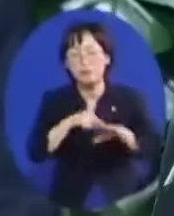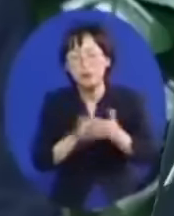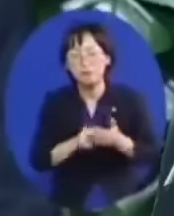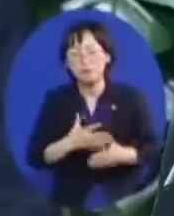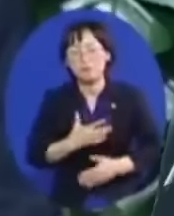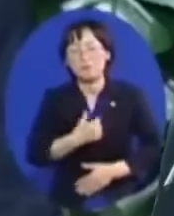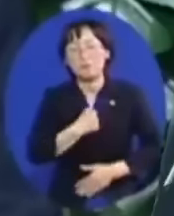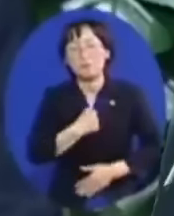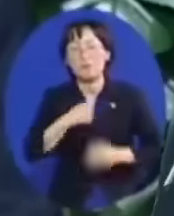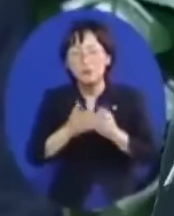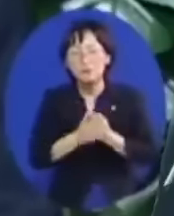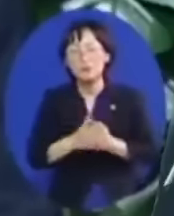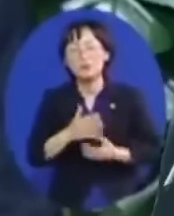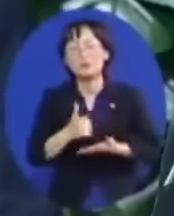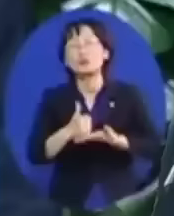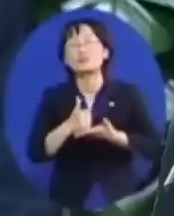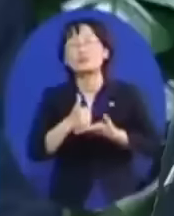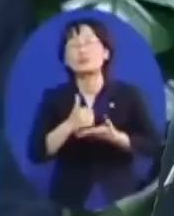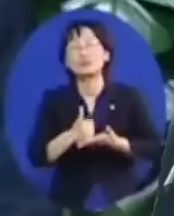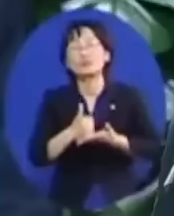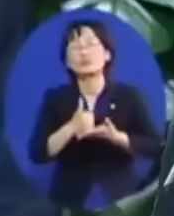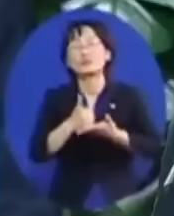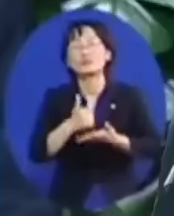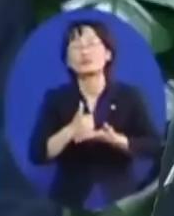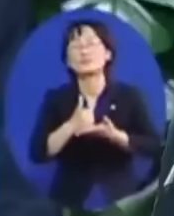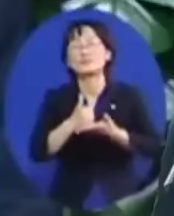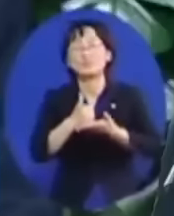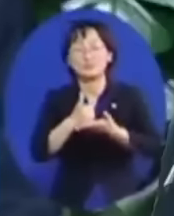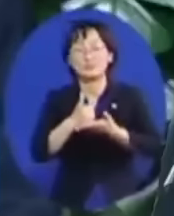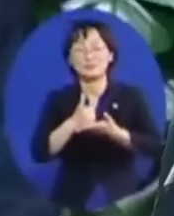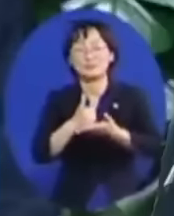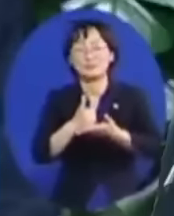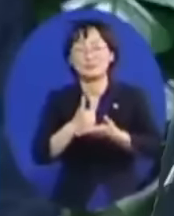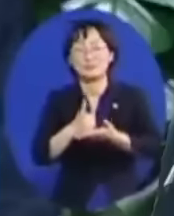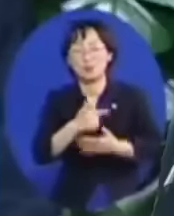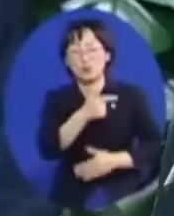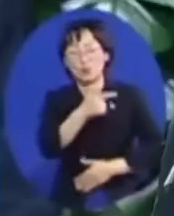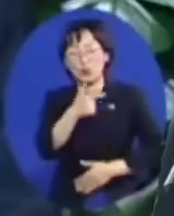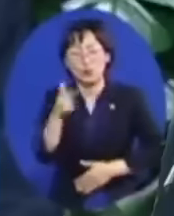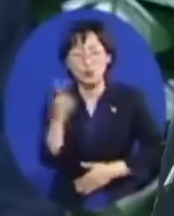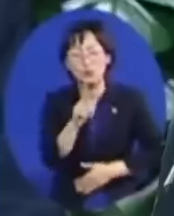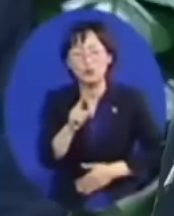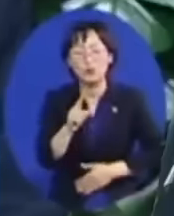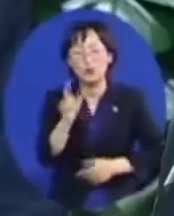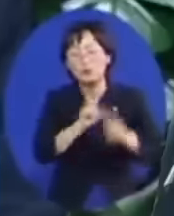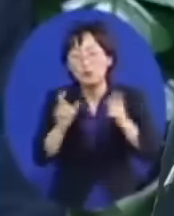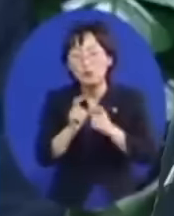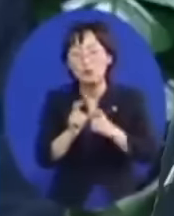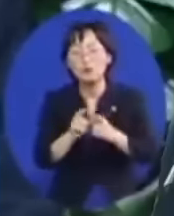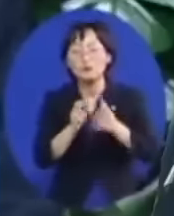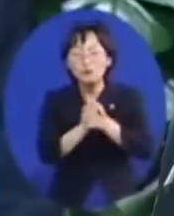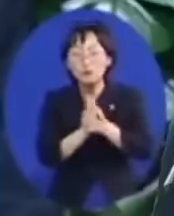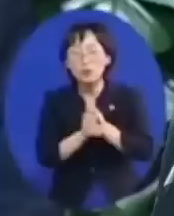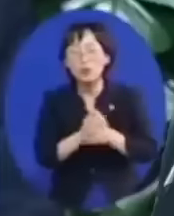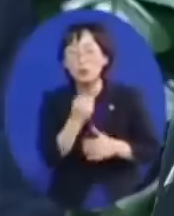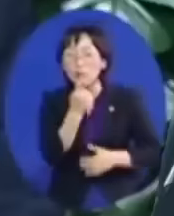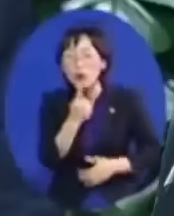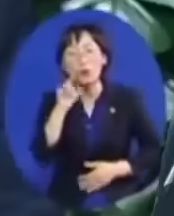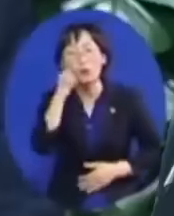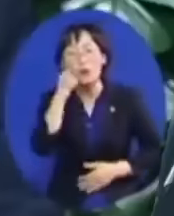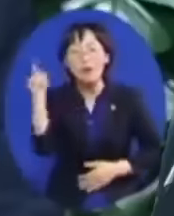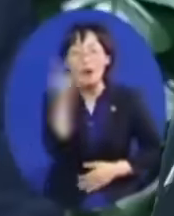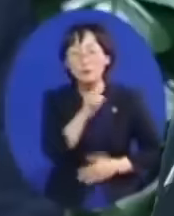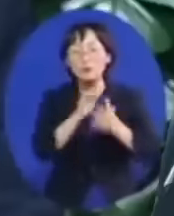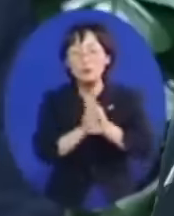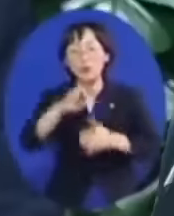억천간장이 무너지는지 주님 주님 주님 도저히 더 이상 기도가 나오지 않아요. 아무리